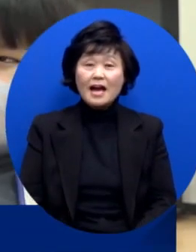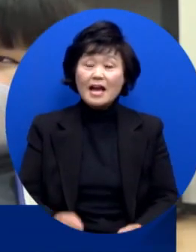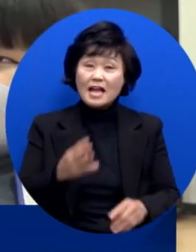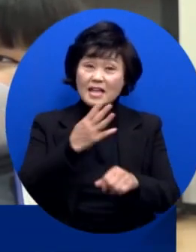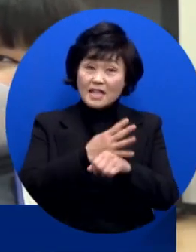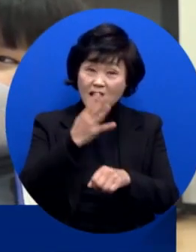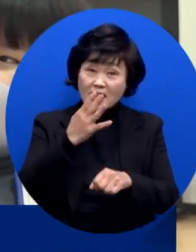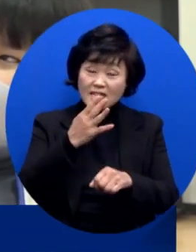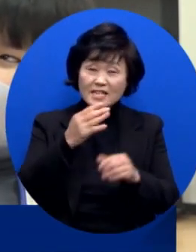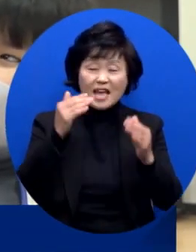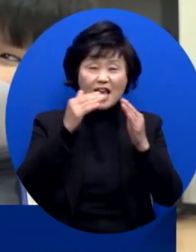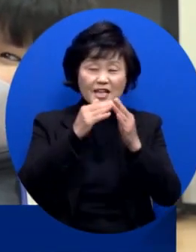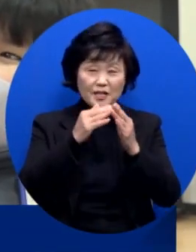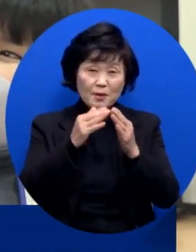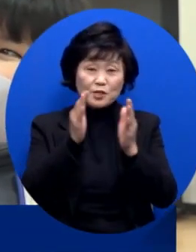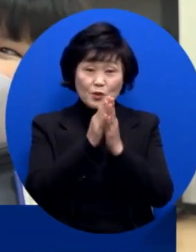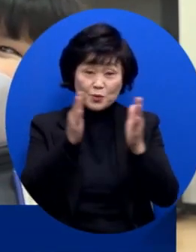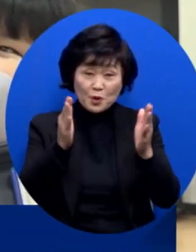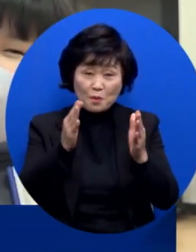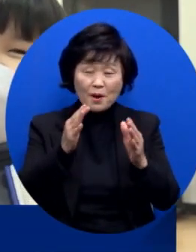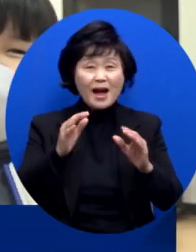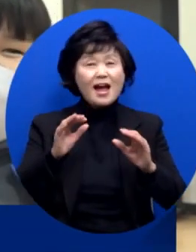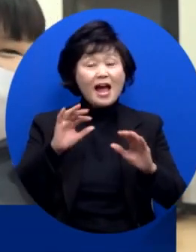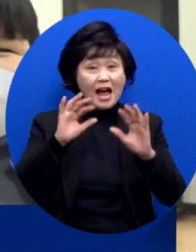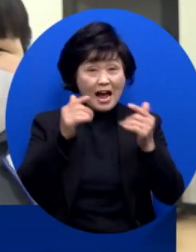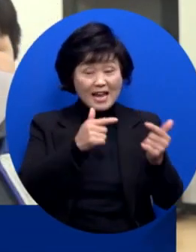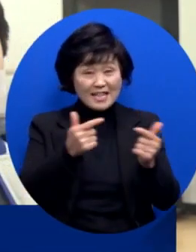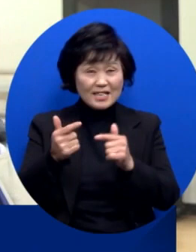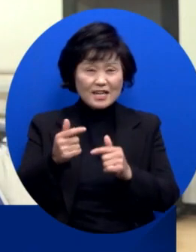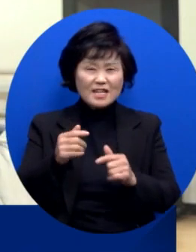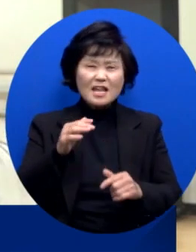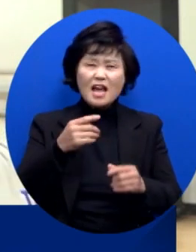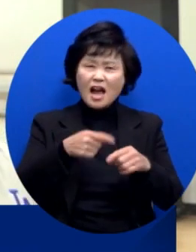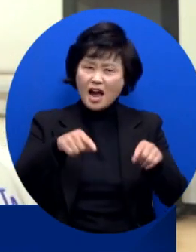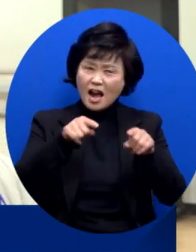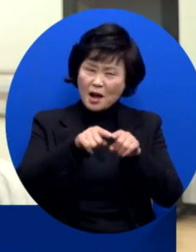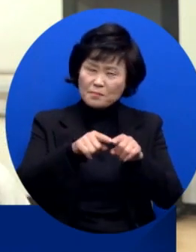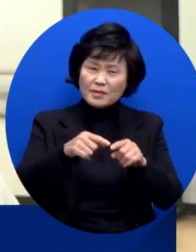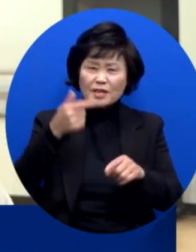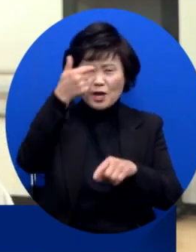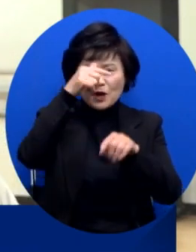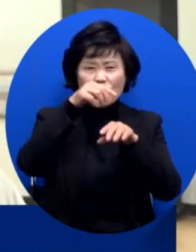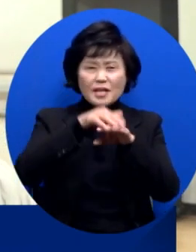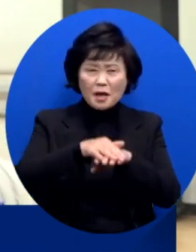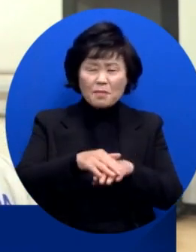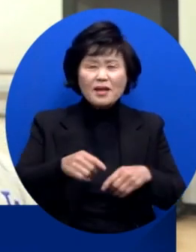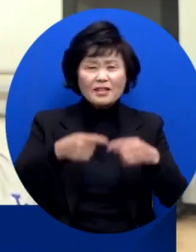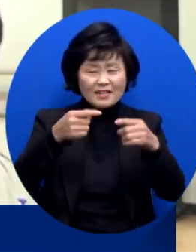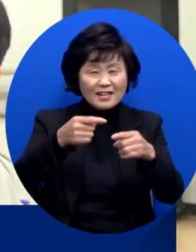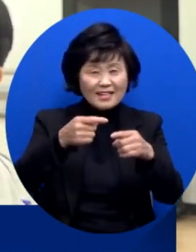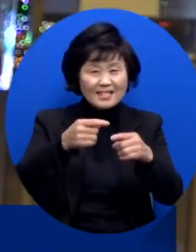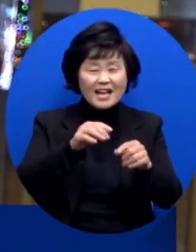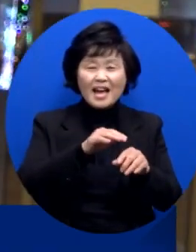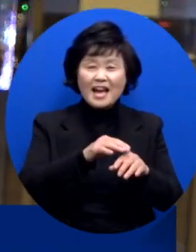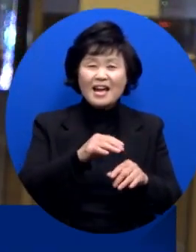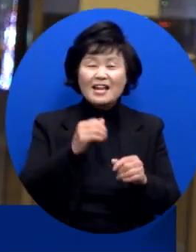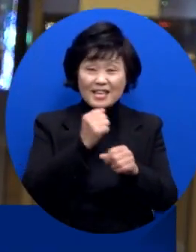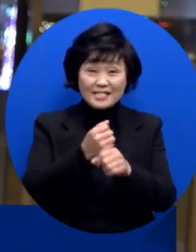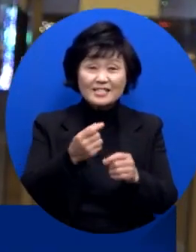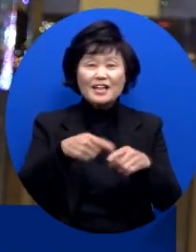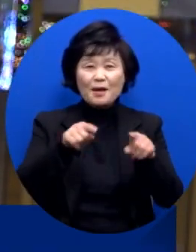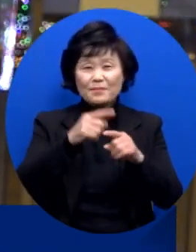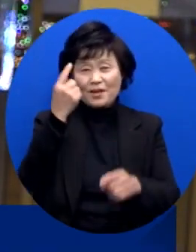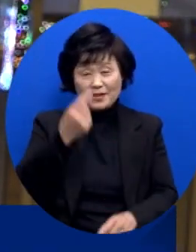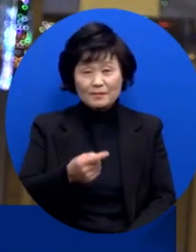왔습니다. 아이들이 꼭 가겠다고 깨워달라고 해가지고 저도 늦잠을 못 버리고 애들 때문에 같이 나왔어요. 오직